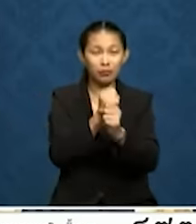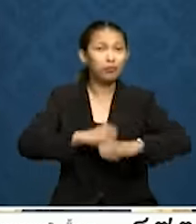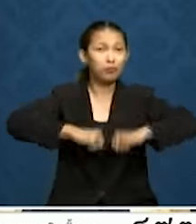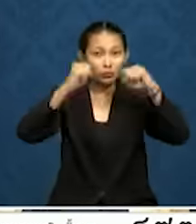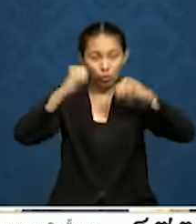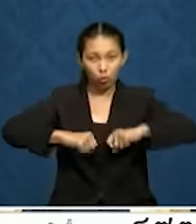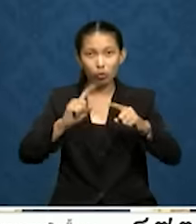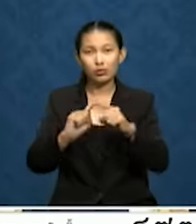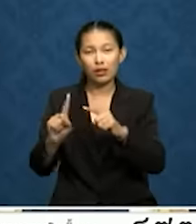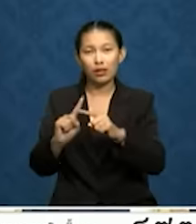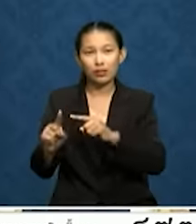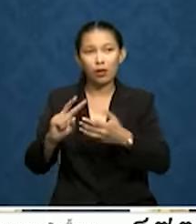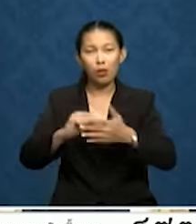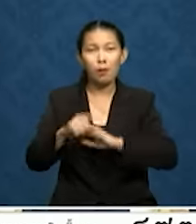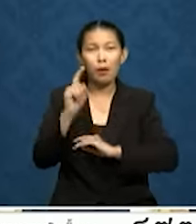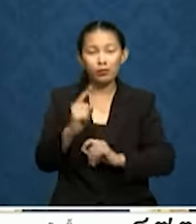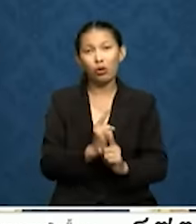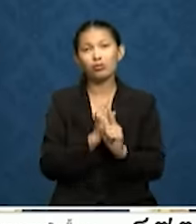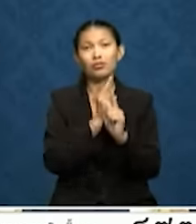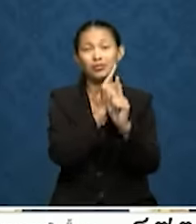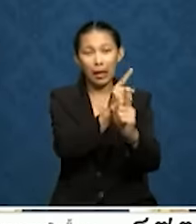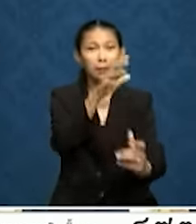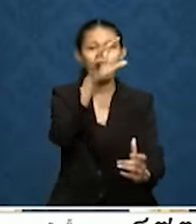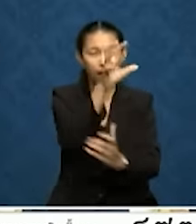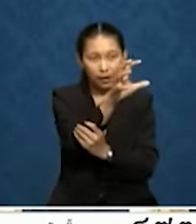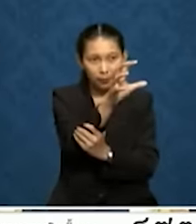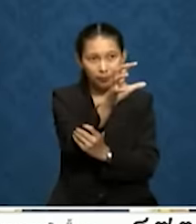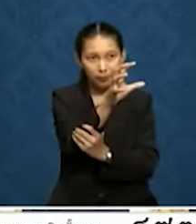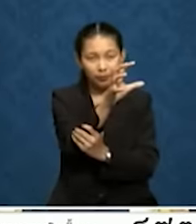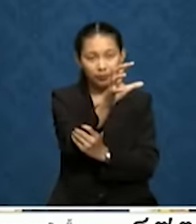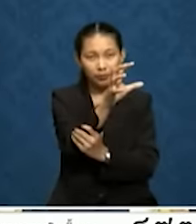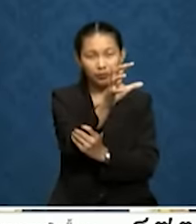ใดๆมันจะต้องสอดคล้องตามข้อบังคับ